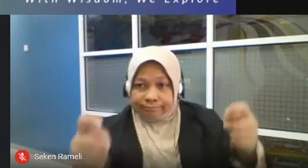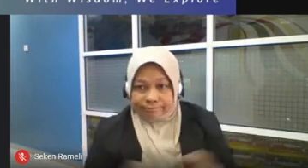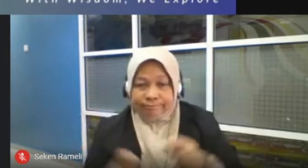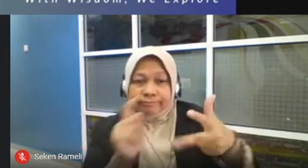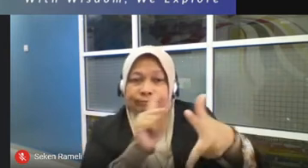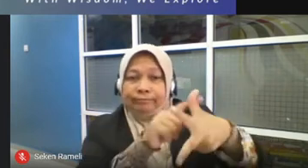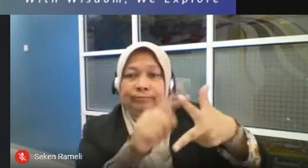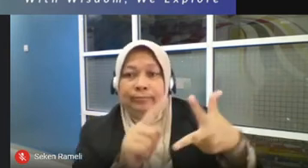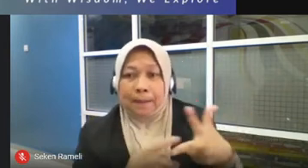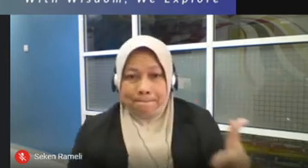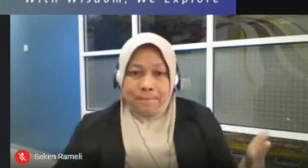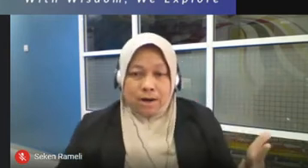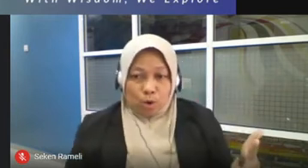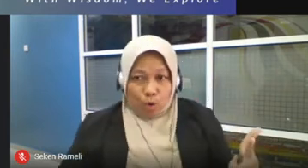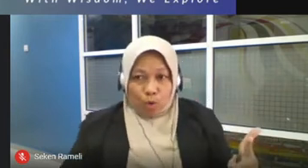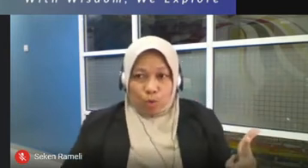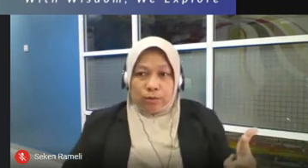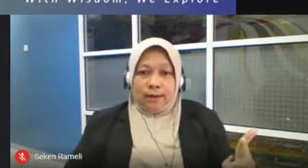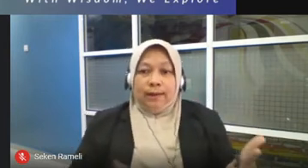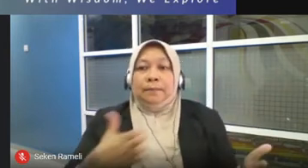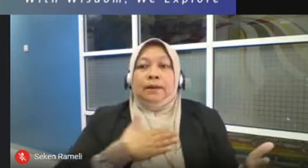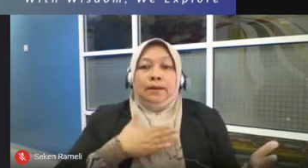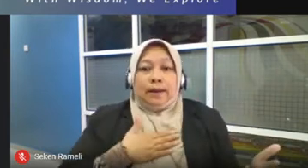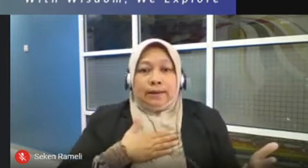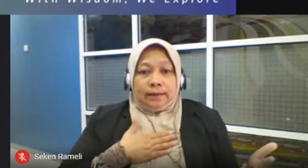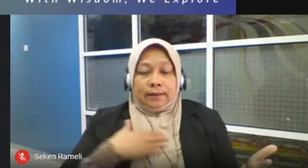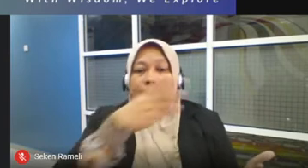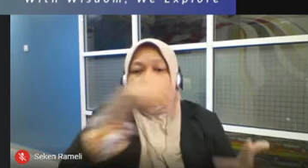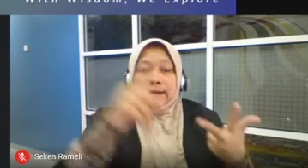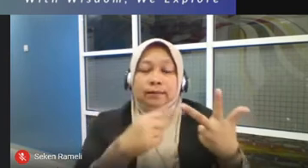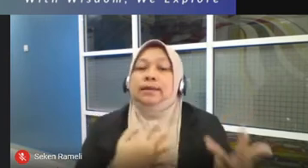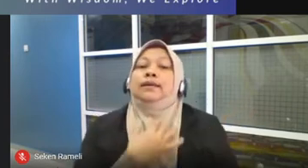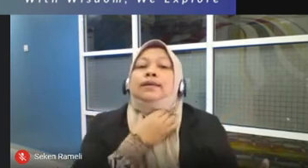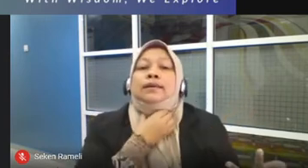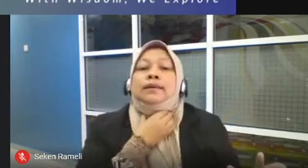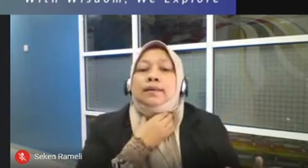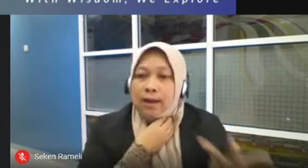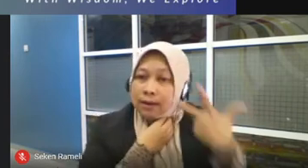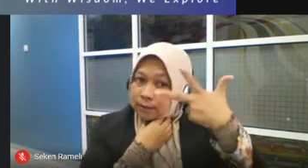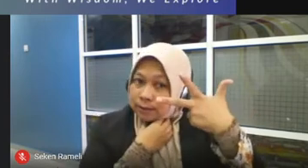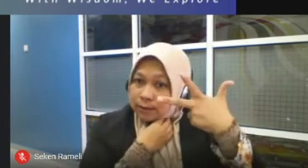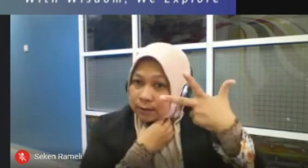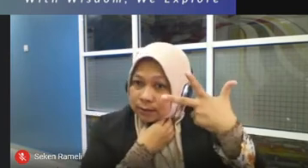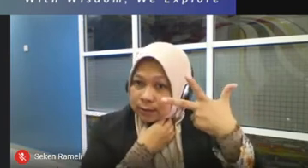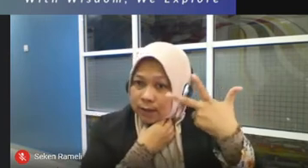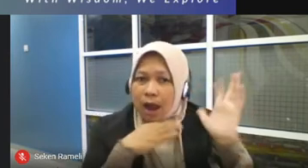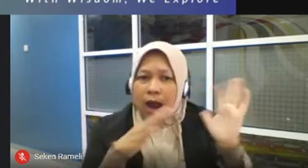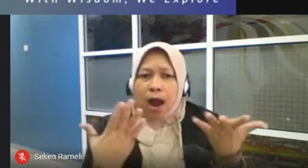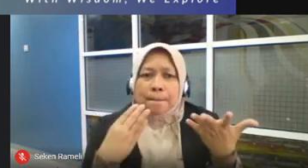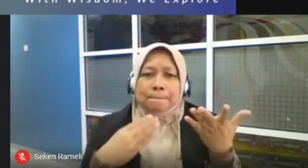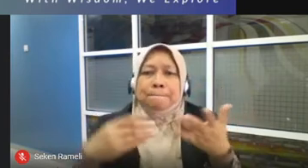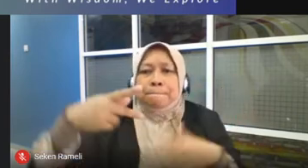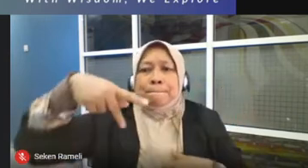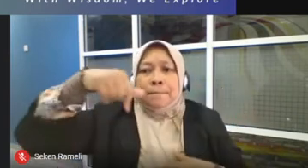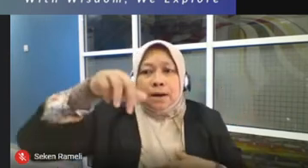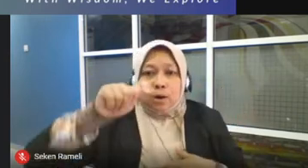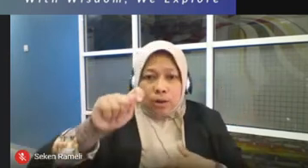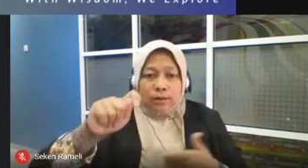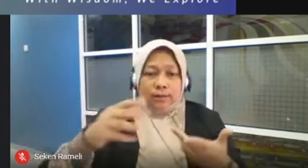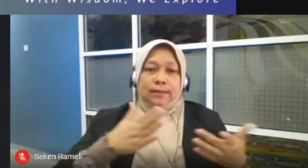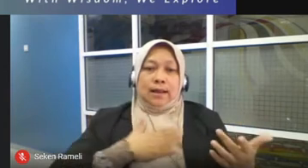dia ada tiga tempat daripada perut, daripada dada dan juga daripada leher. Kat mana nak guna suara dada, perut, kat mana nak guna